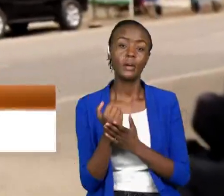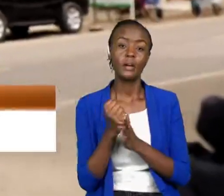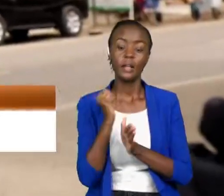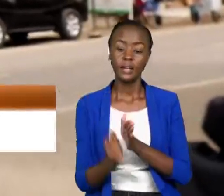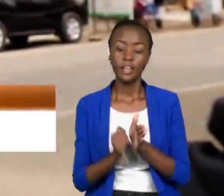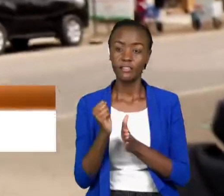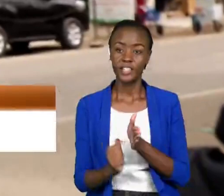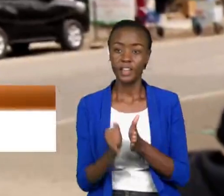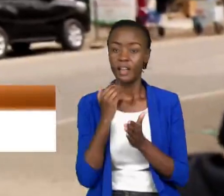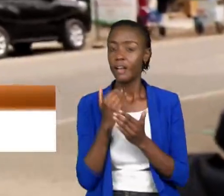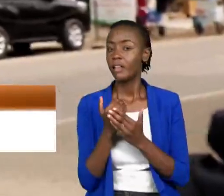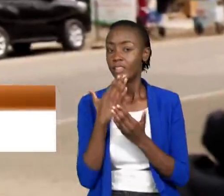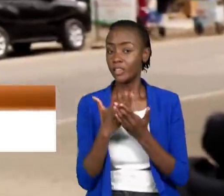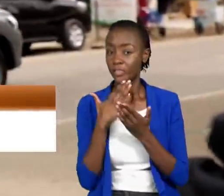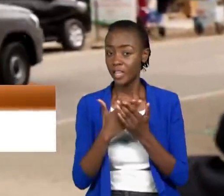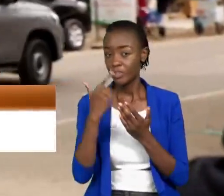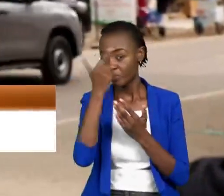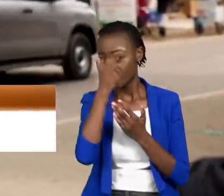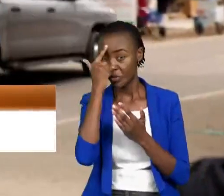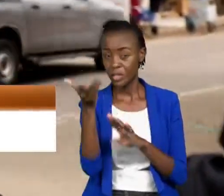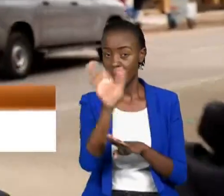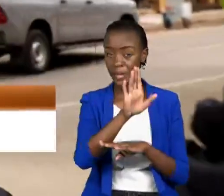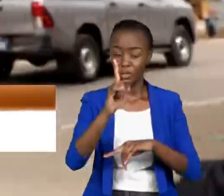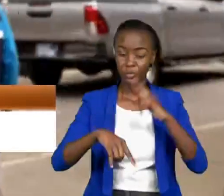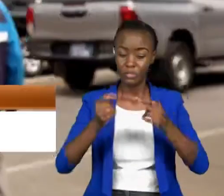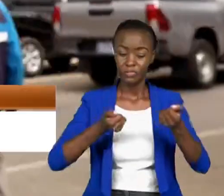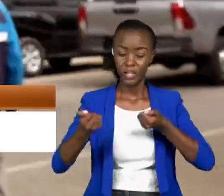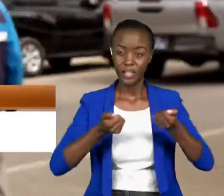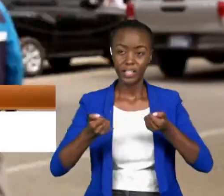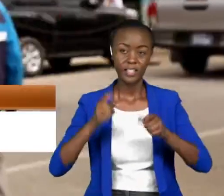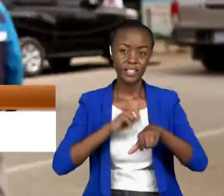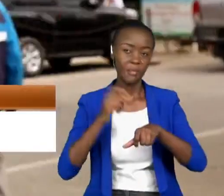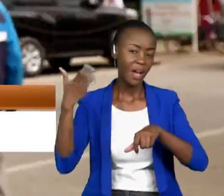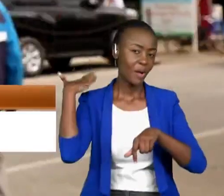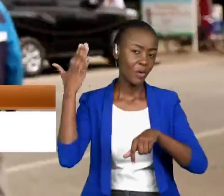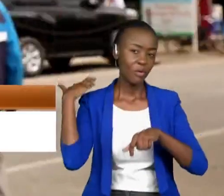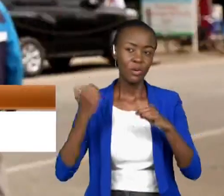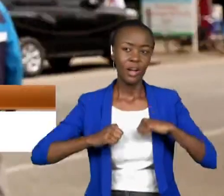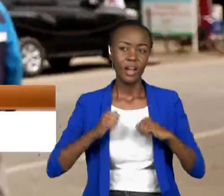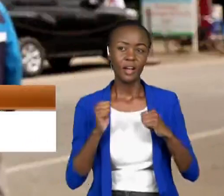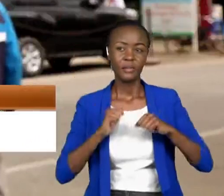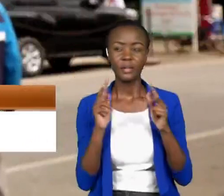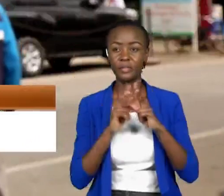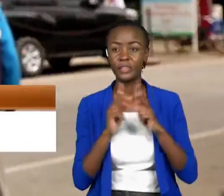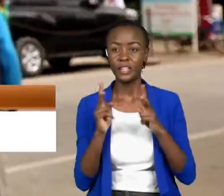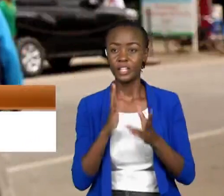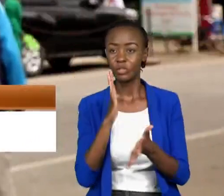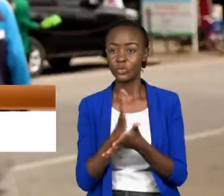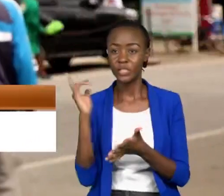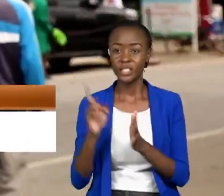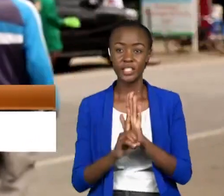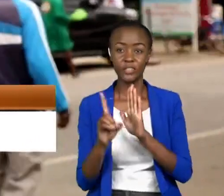wamerudisha safari lale. Juu tulikuwa tunafurahia tukiwa wadogo. Na inaleta maendeleo kila mahali